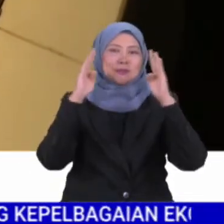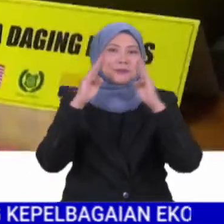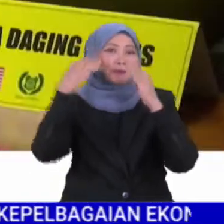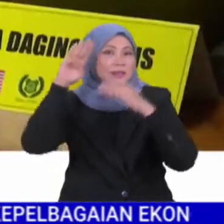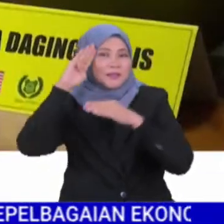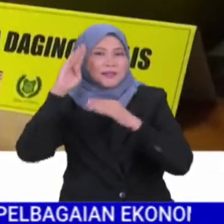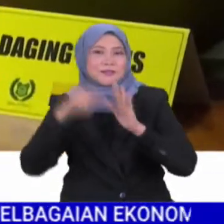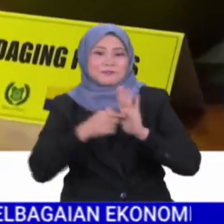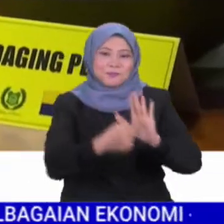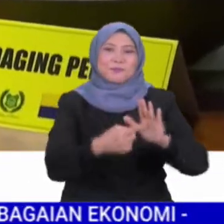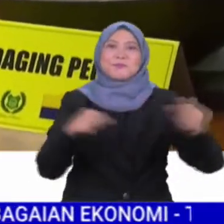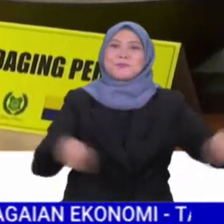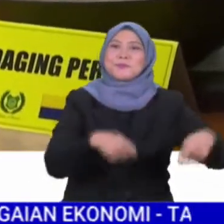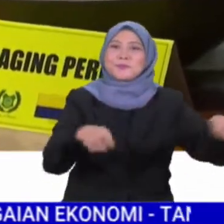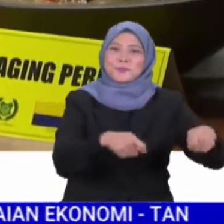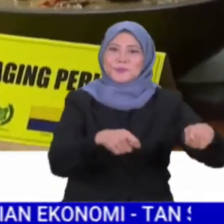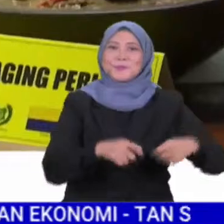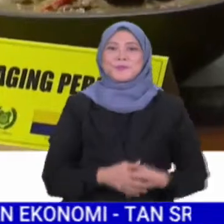masakan.